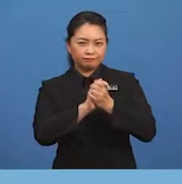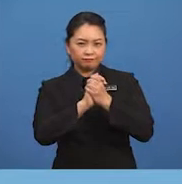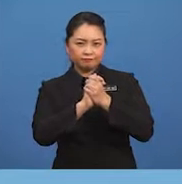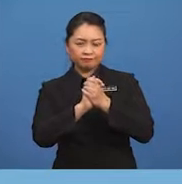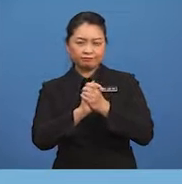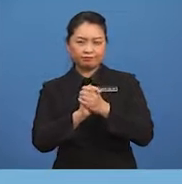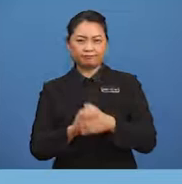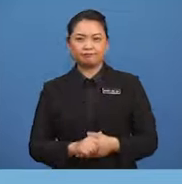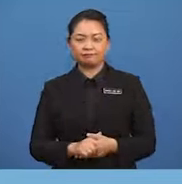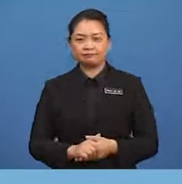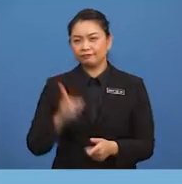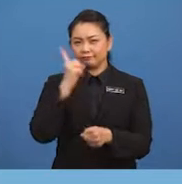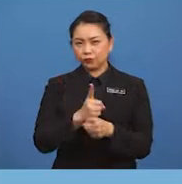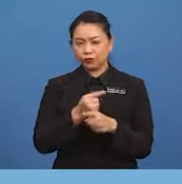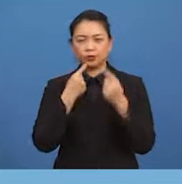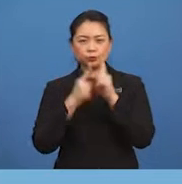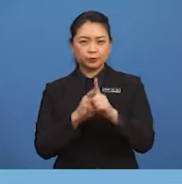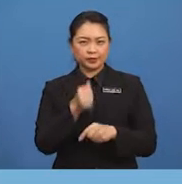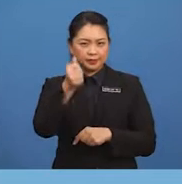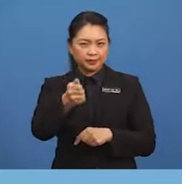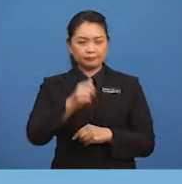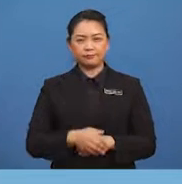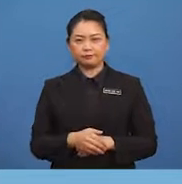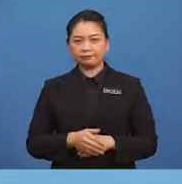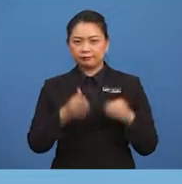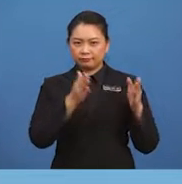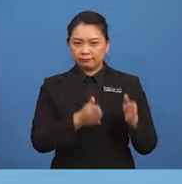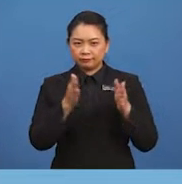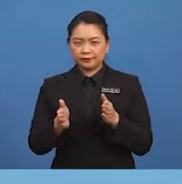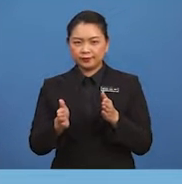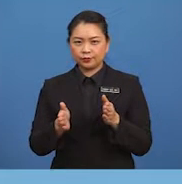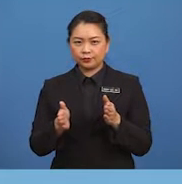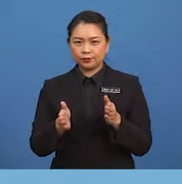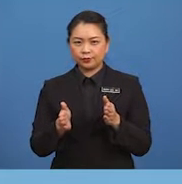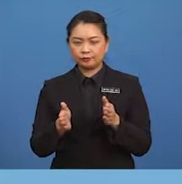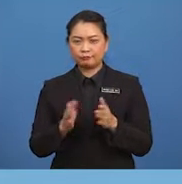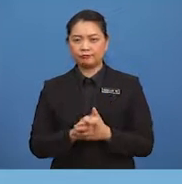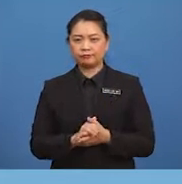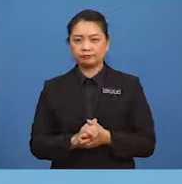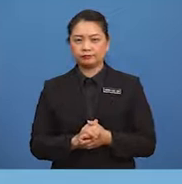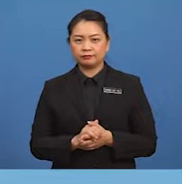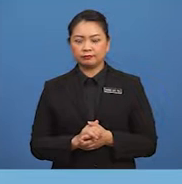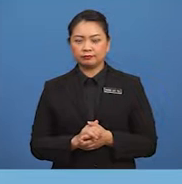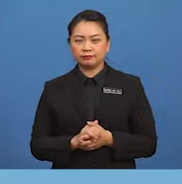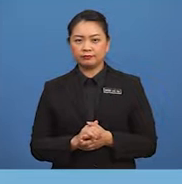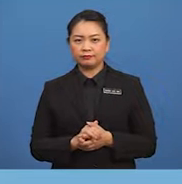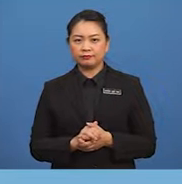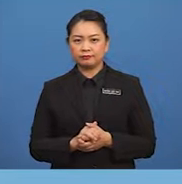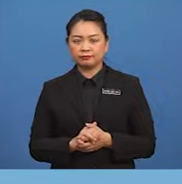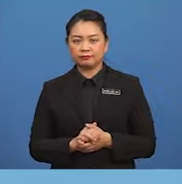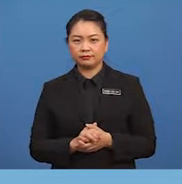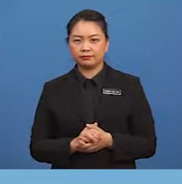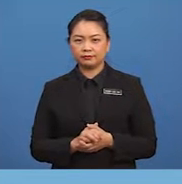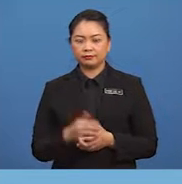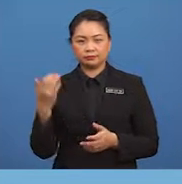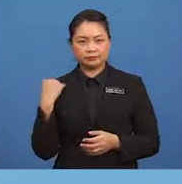Tahniah Sabrina. Betul jawapan anda. Susunan peringkat dalam mitosis mengikut urutan